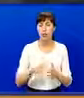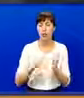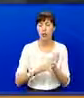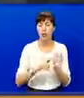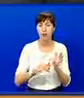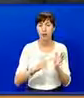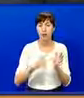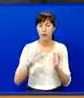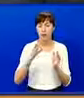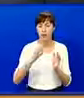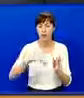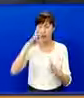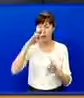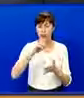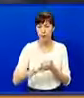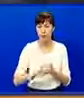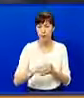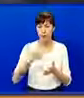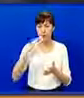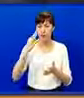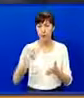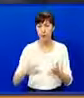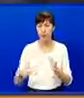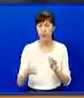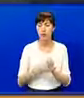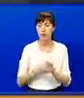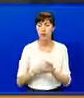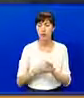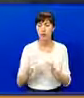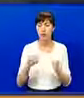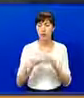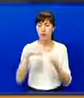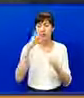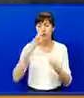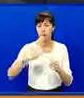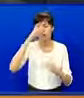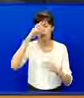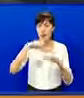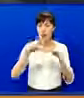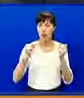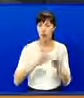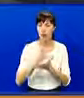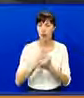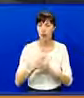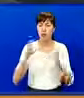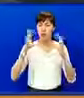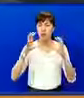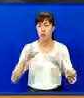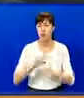8-7%, мемлекеттік акт ала алмау 5%, сыбайлас жемқорлық туралы 10%, мемлекеттік мекеме қызметкерінің заңсыз әрекеттері